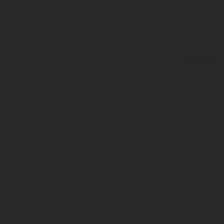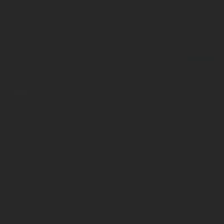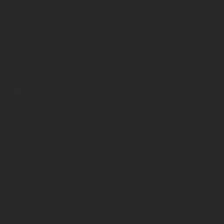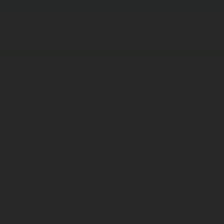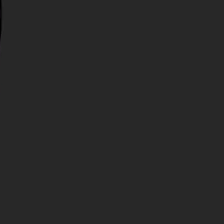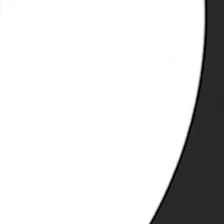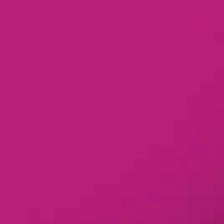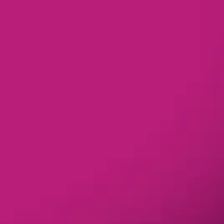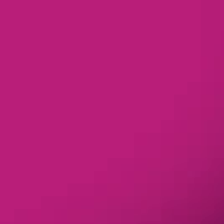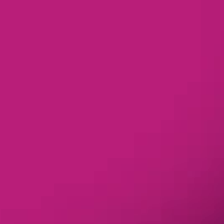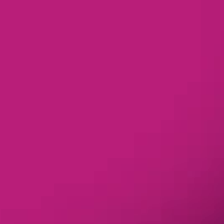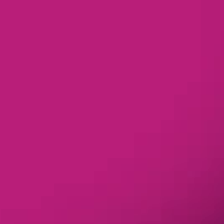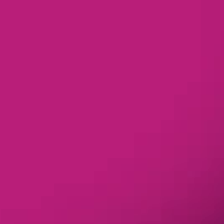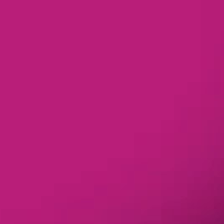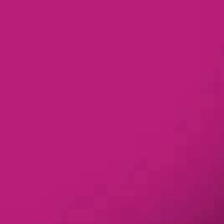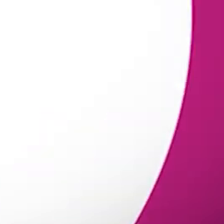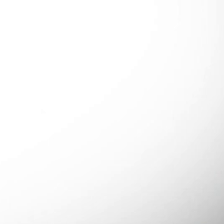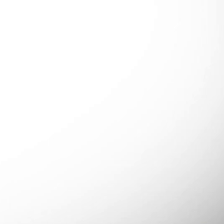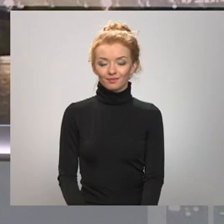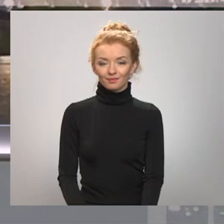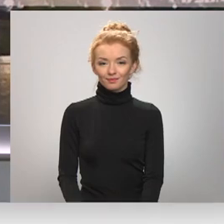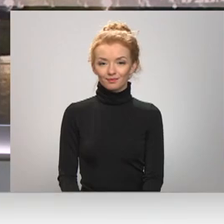Re! Viss ēters ir te!